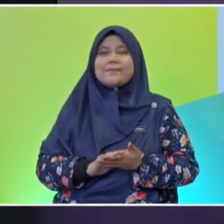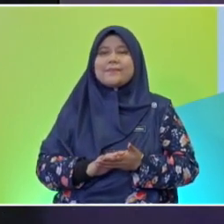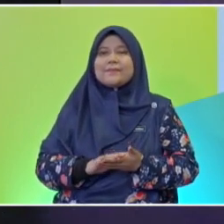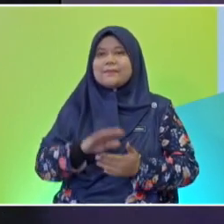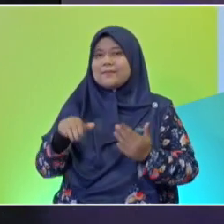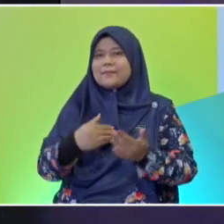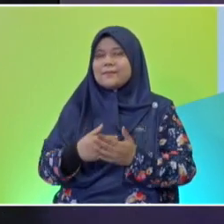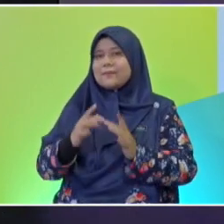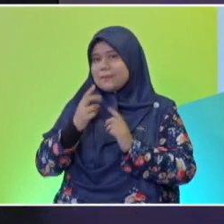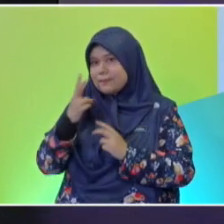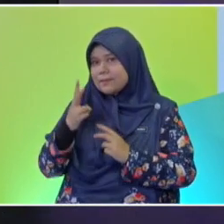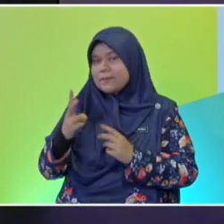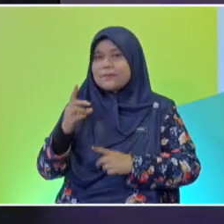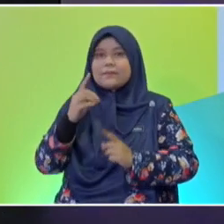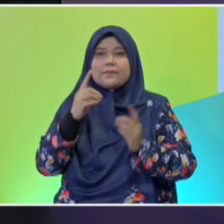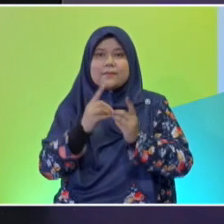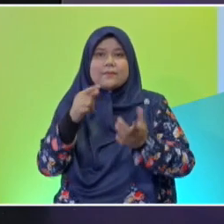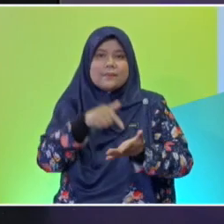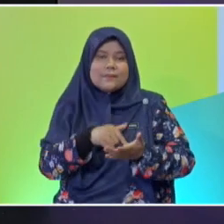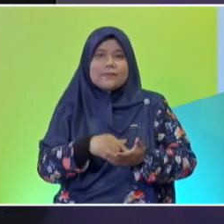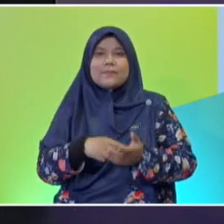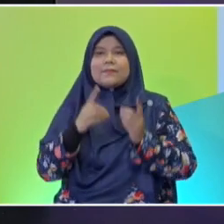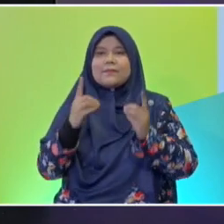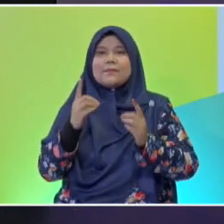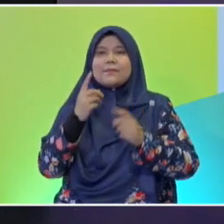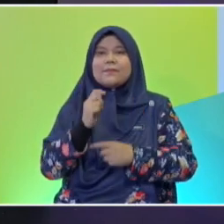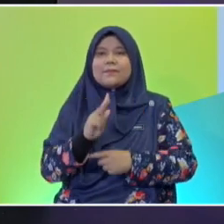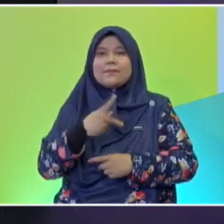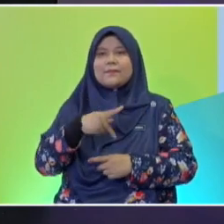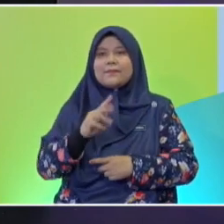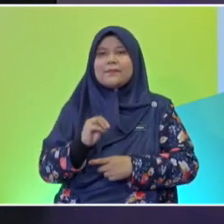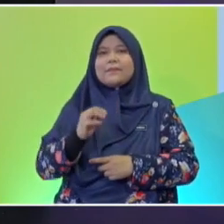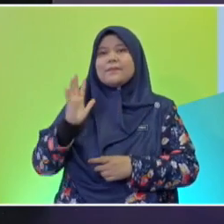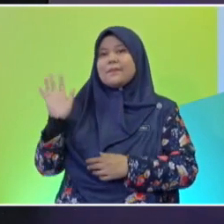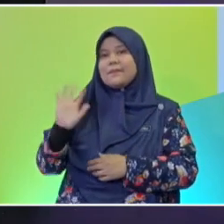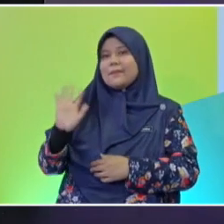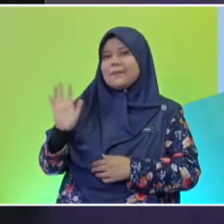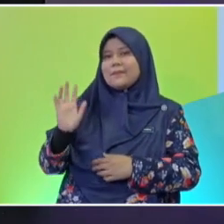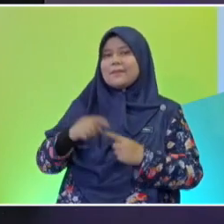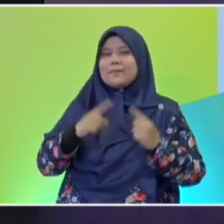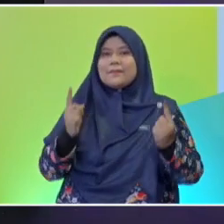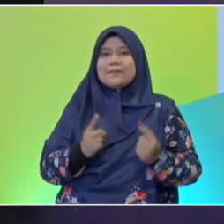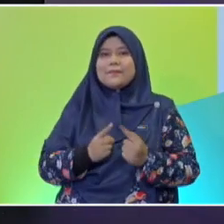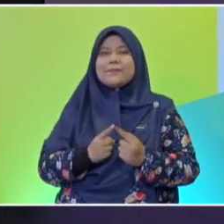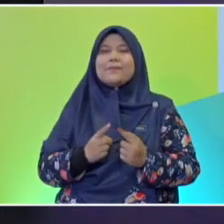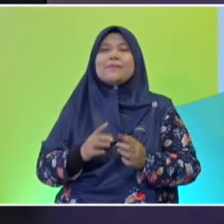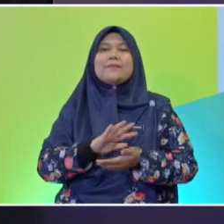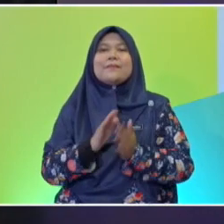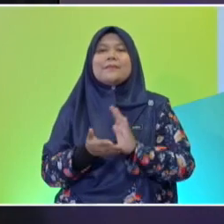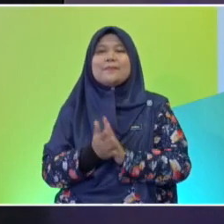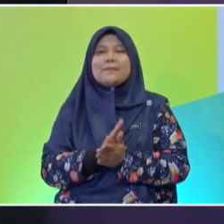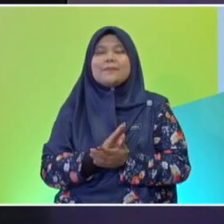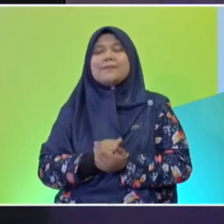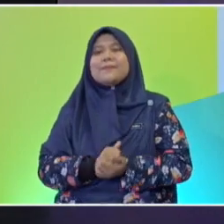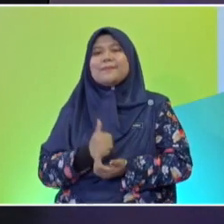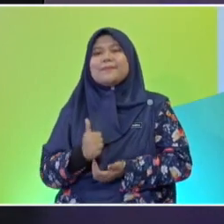moonton kita akan jumpa lagi hanya di Grand TV by semua ada hati semua jadi semua